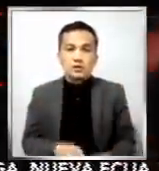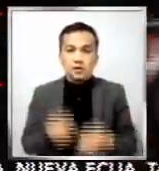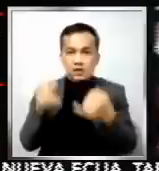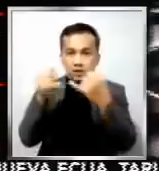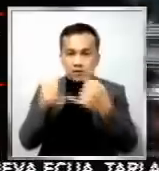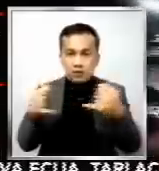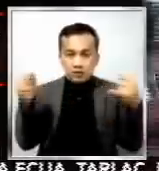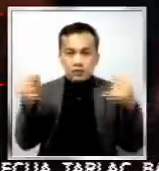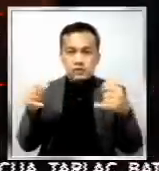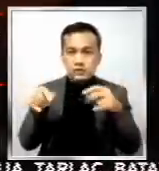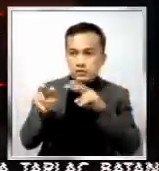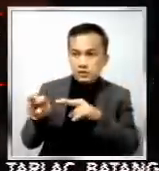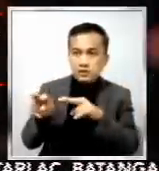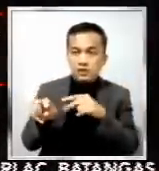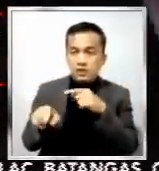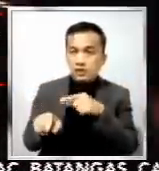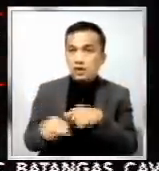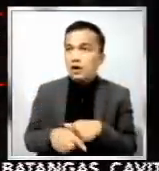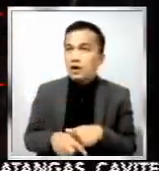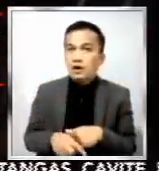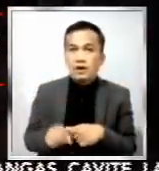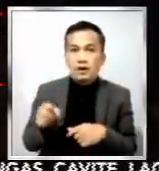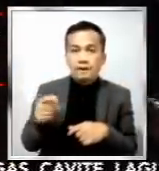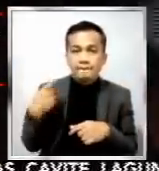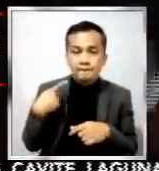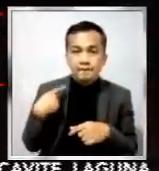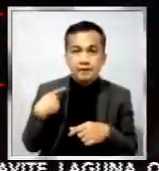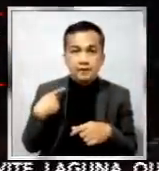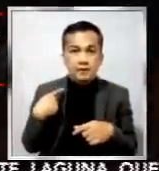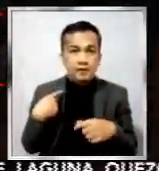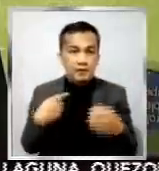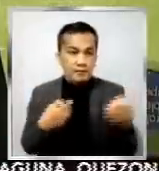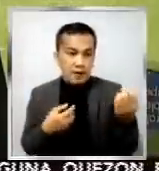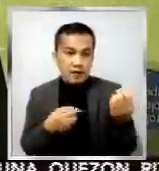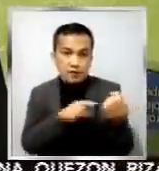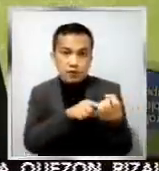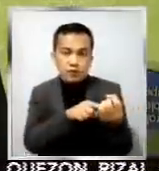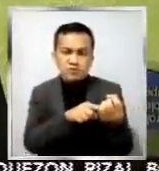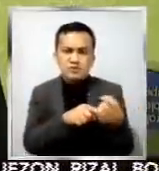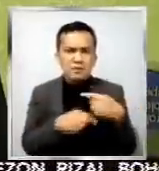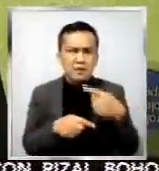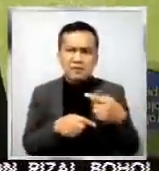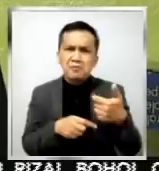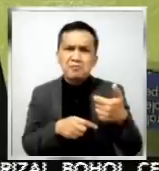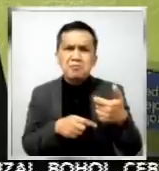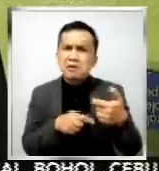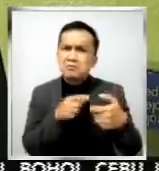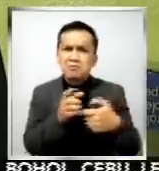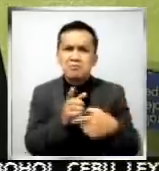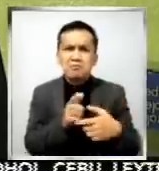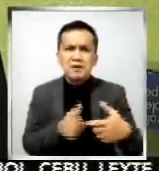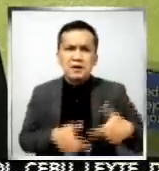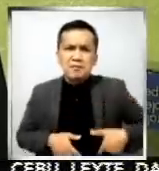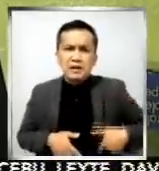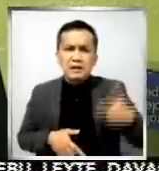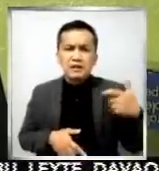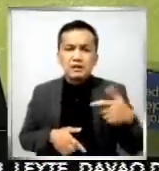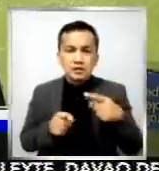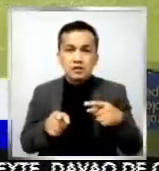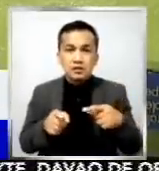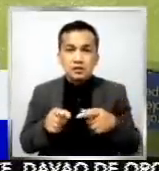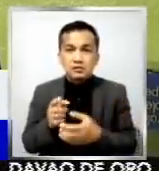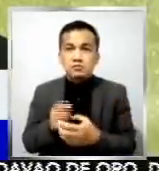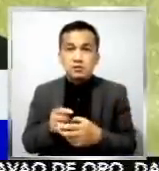niya yung isa na may hawak na sabi niya na baril daw. Walang tigil ang tanod ng rumoronda, lalo na pagdating sa gabi at pagdating ng